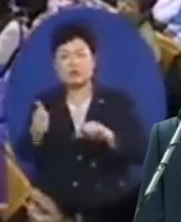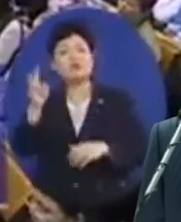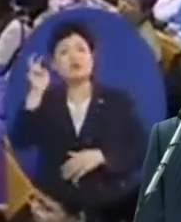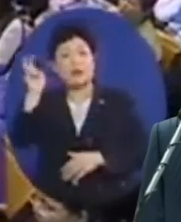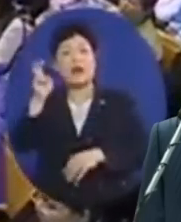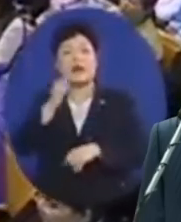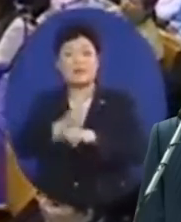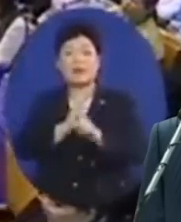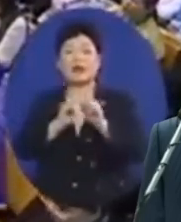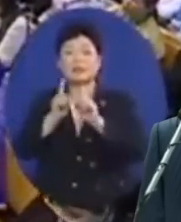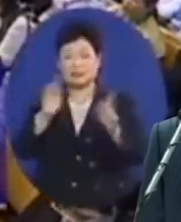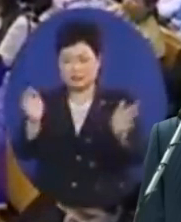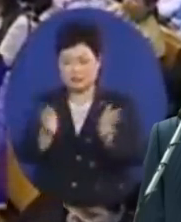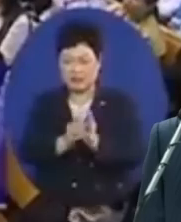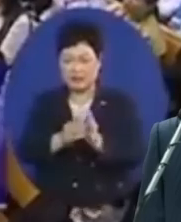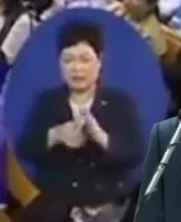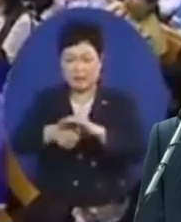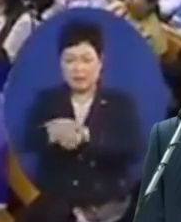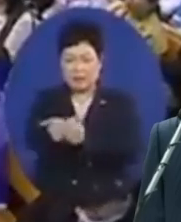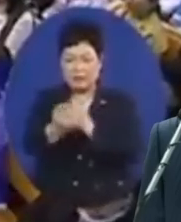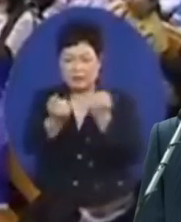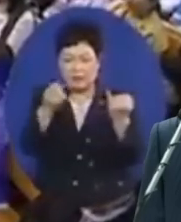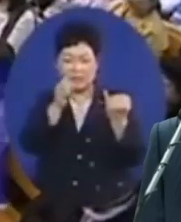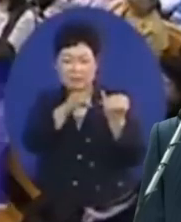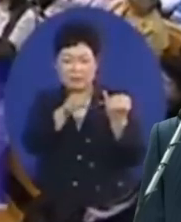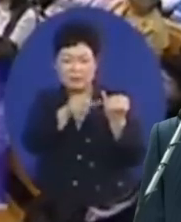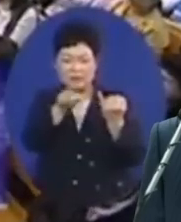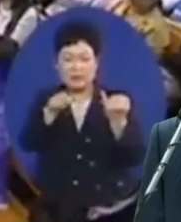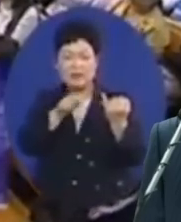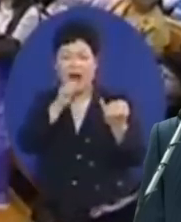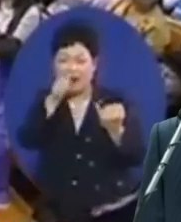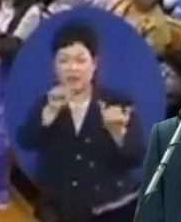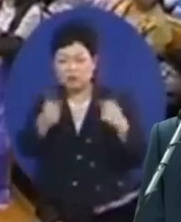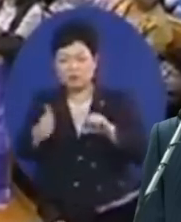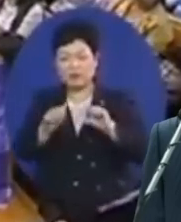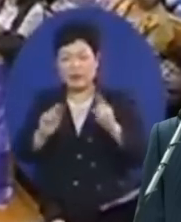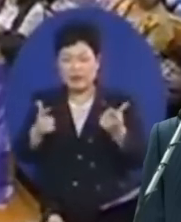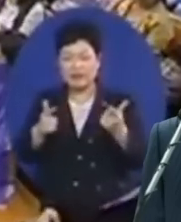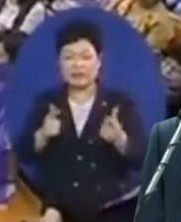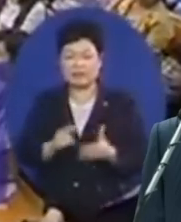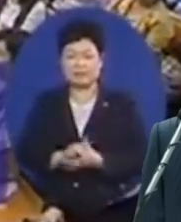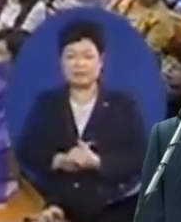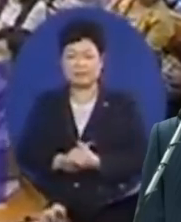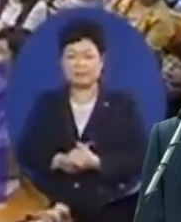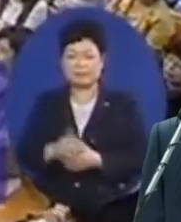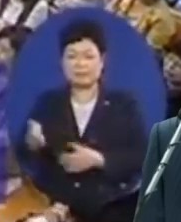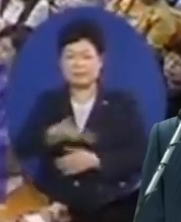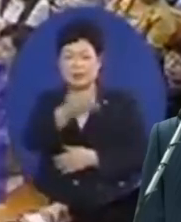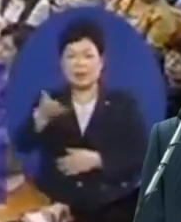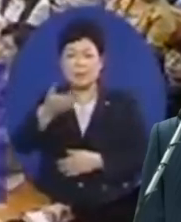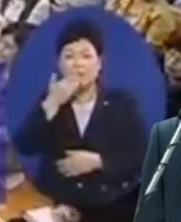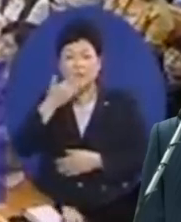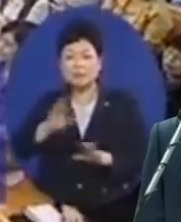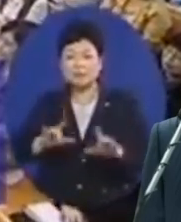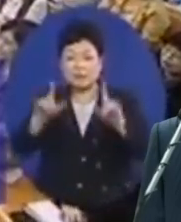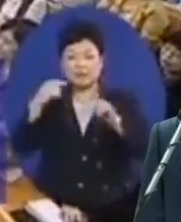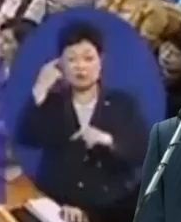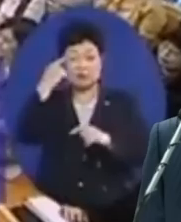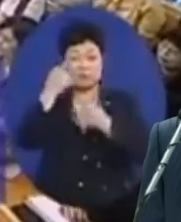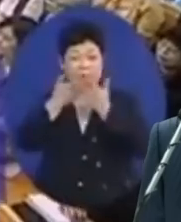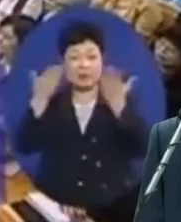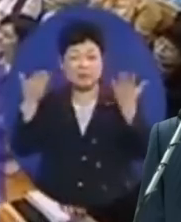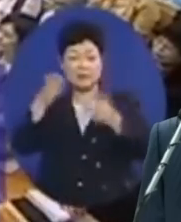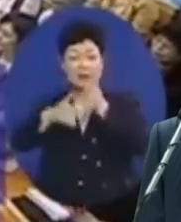하노라 하셨느니라. 뱀이 여자에게 이르되 너희가 결코 죽지 아니하리라. 너희가 그것을 먹는 날에는 너희 눈이